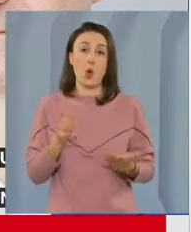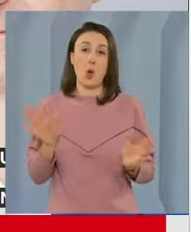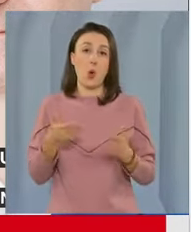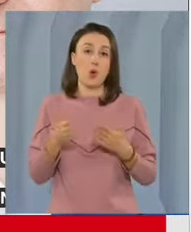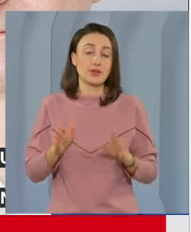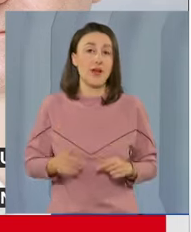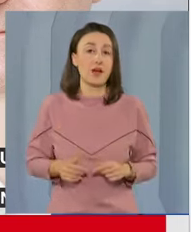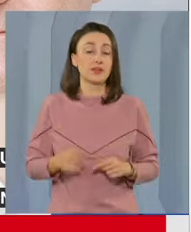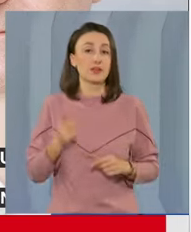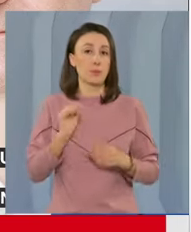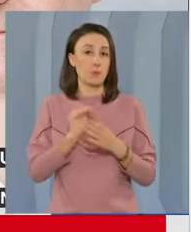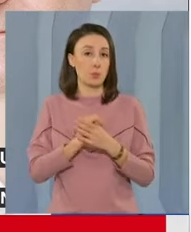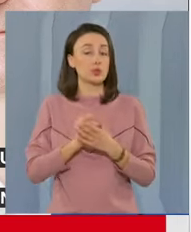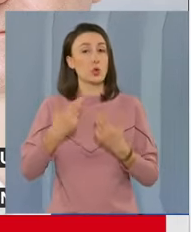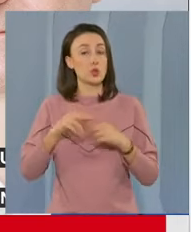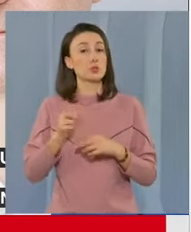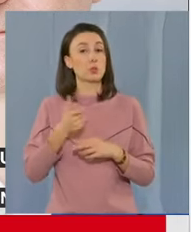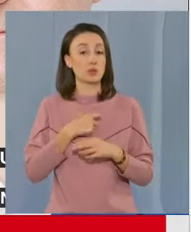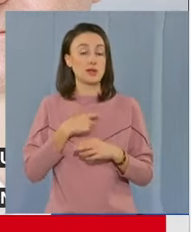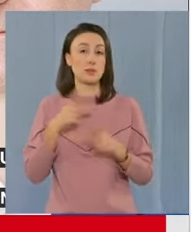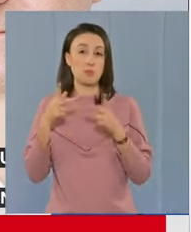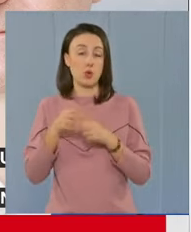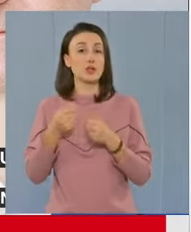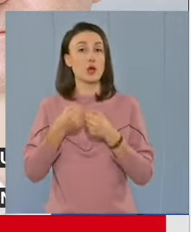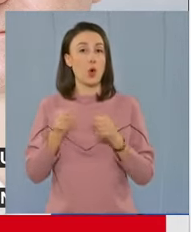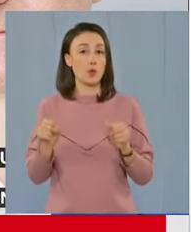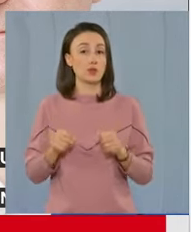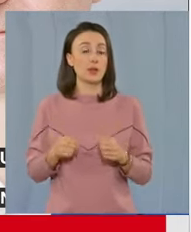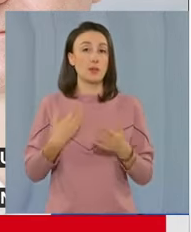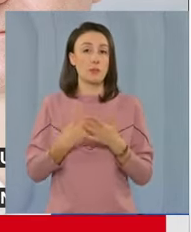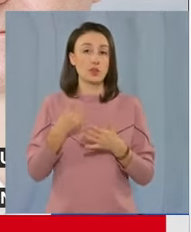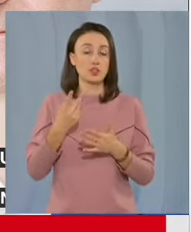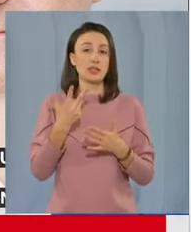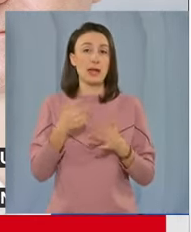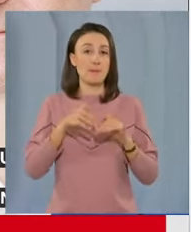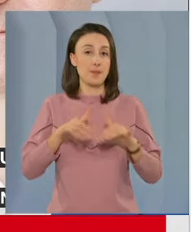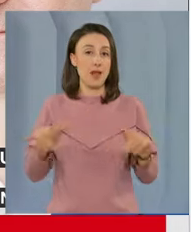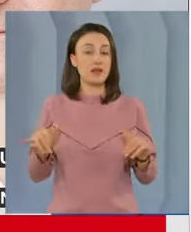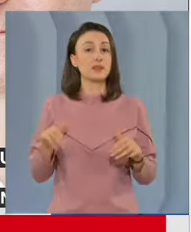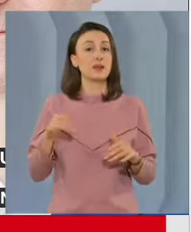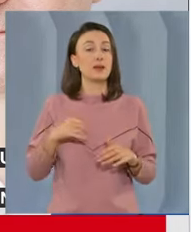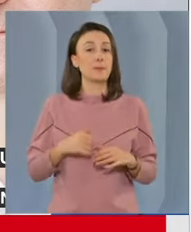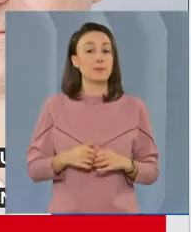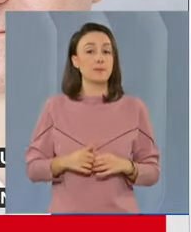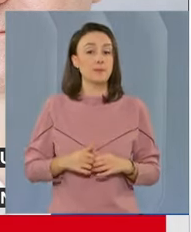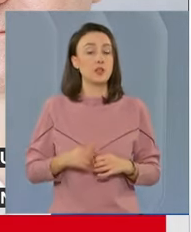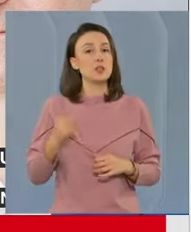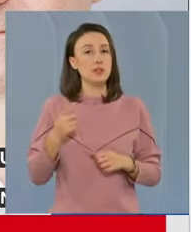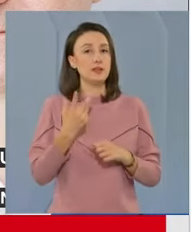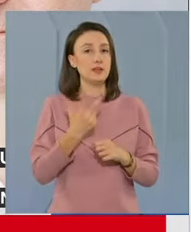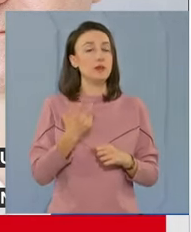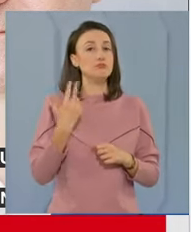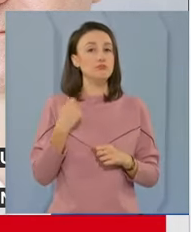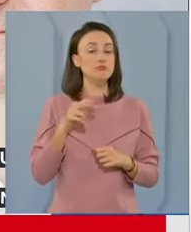din creditorii noștri putea să ne blocheze conturile pentru acești 3 miliarde și vreo 30 dintre ei chiar o făcuseră. Și noi